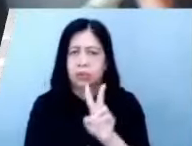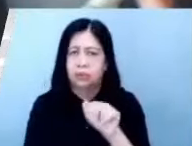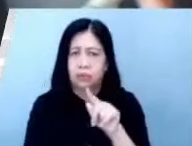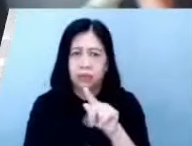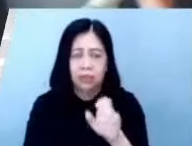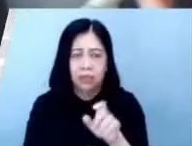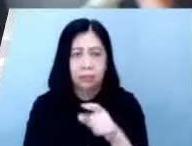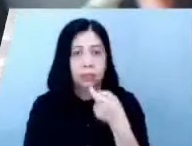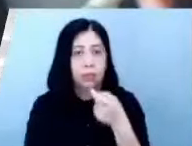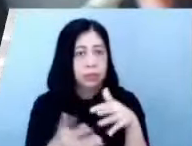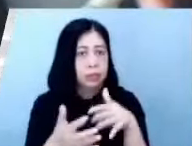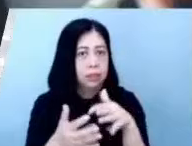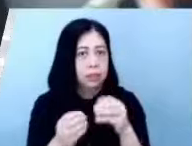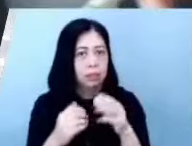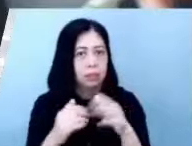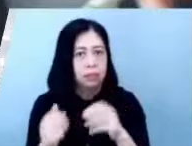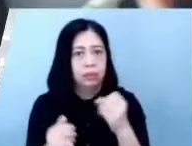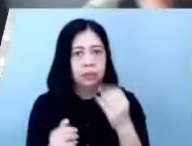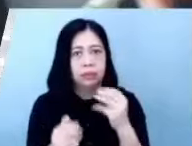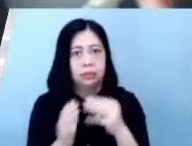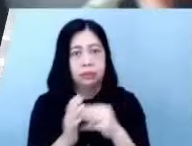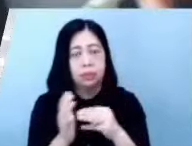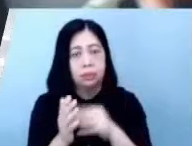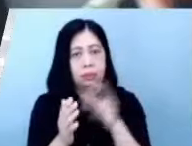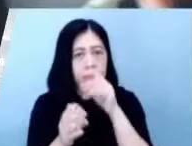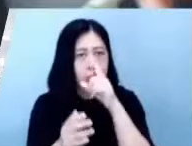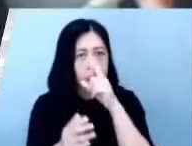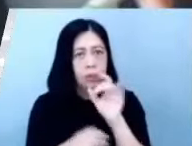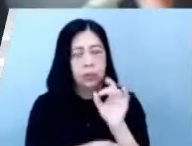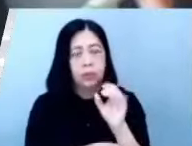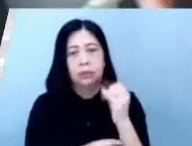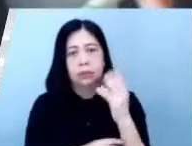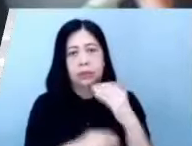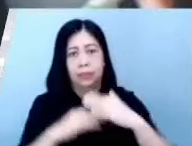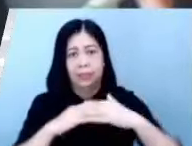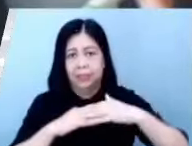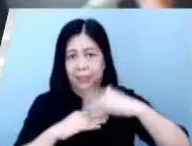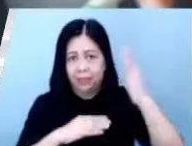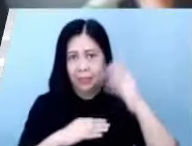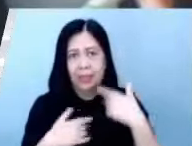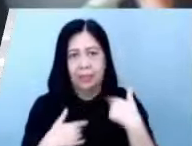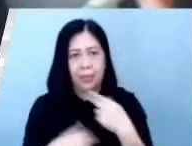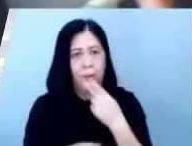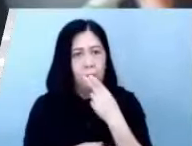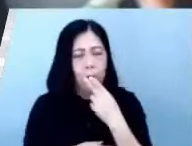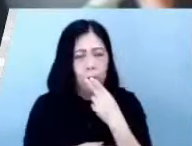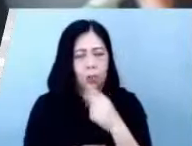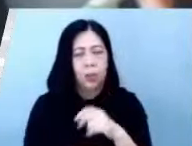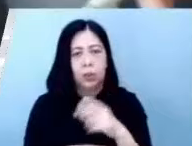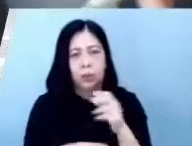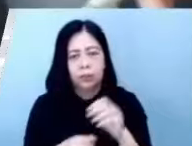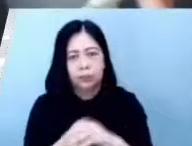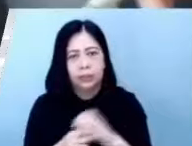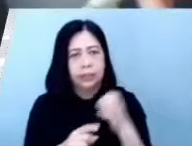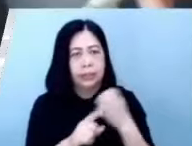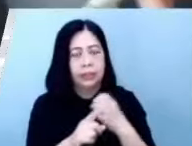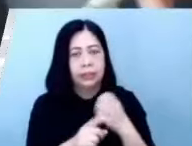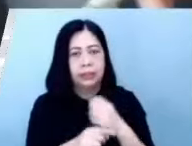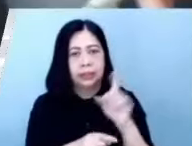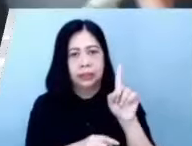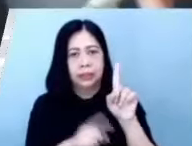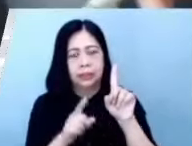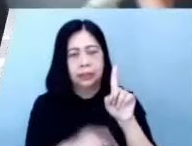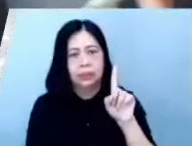mahigit 15 milyong Pilipinong edad 15 pataas ang naninigarilyo. Isa po sa bawat 7 edad 13